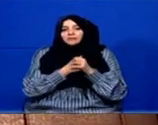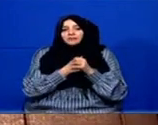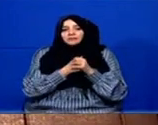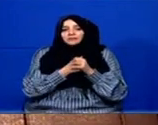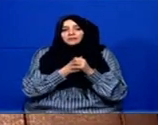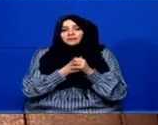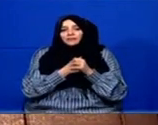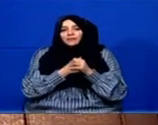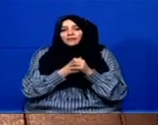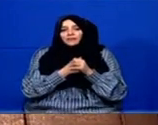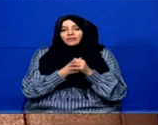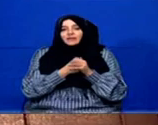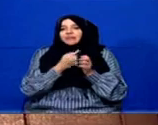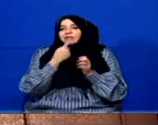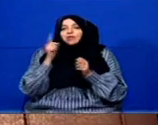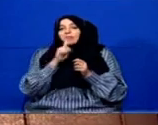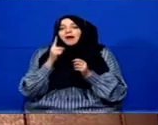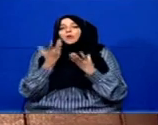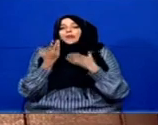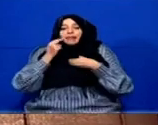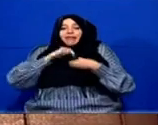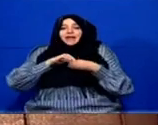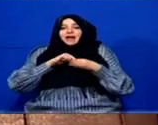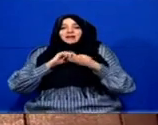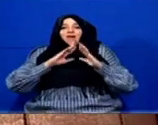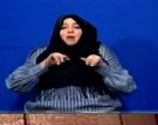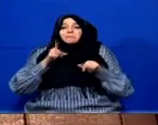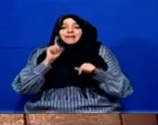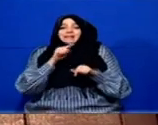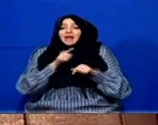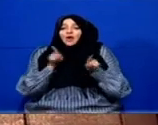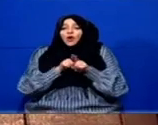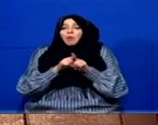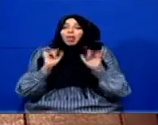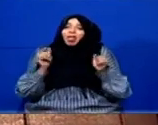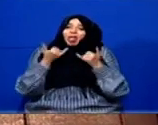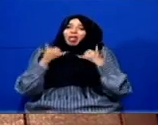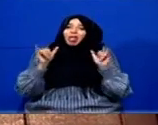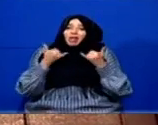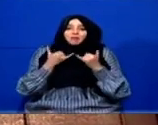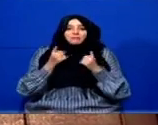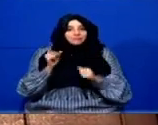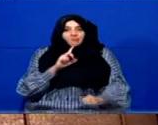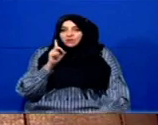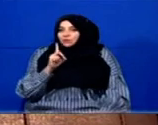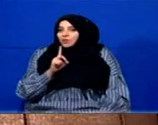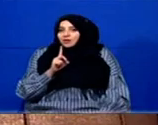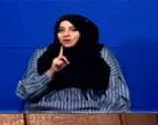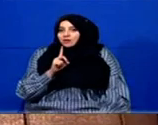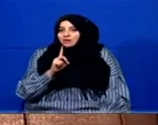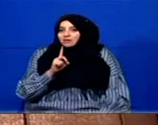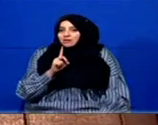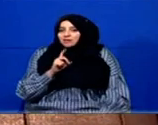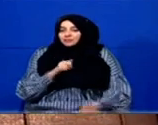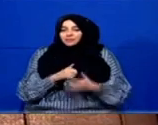فهمنا انه ليس بنيه الطلاق ولكن العبث بعقد الزواج لا يصح لذلك